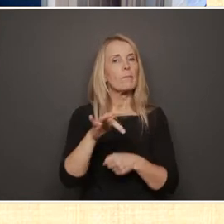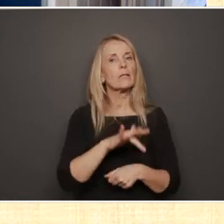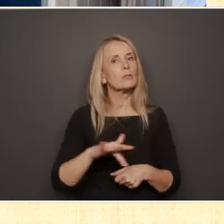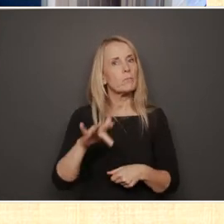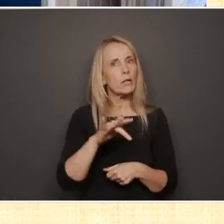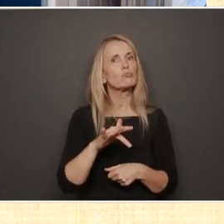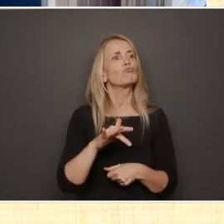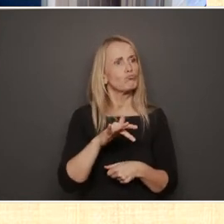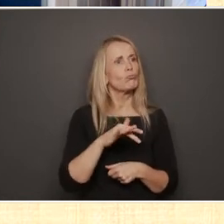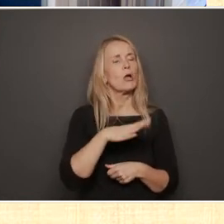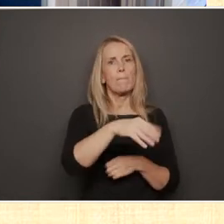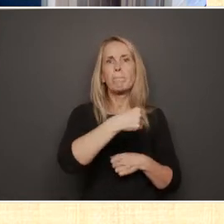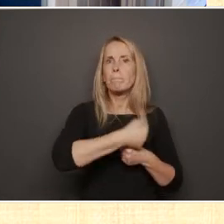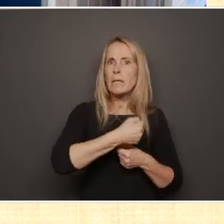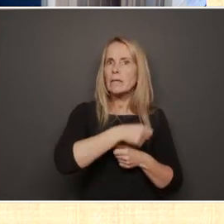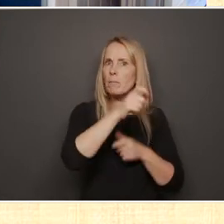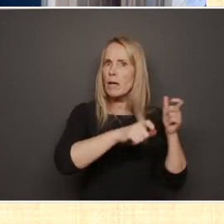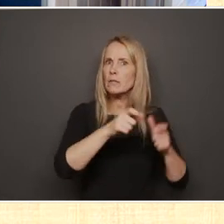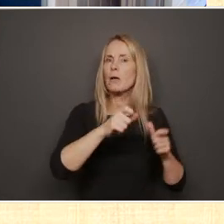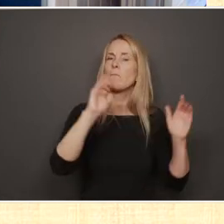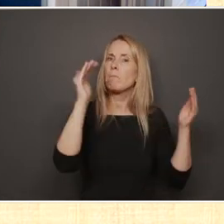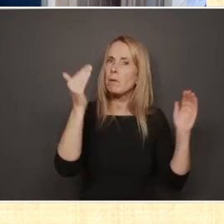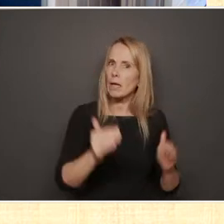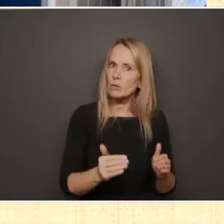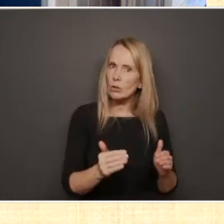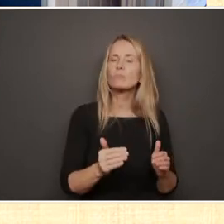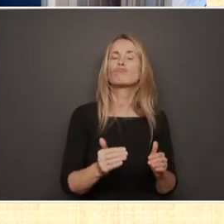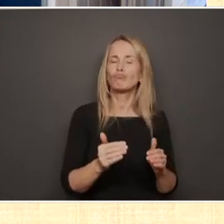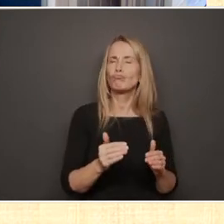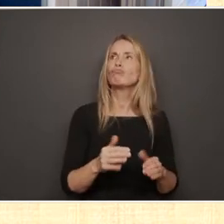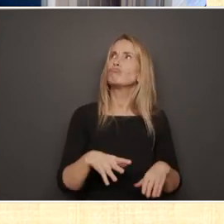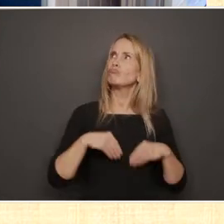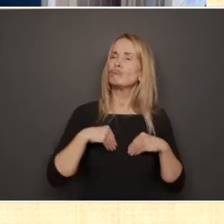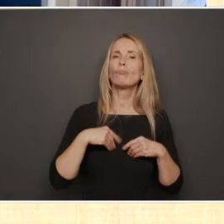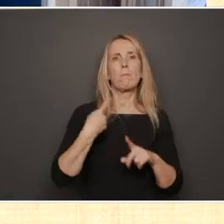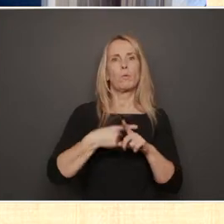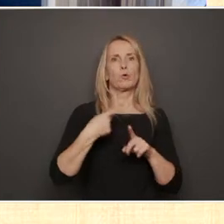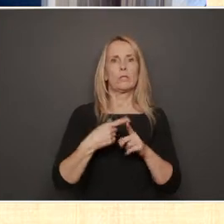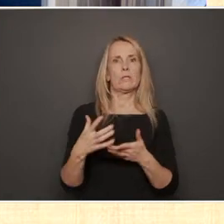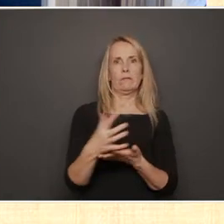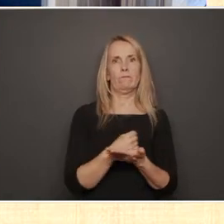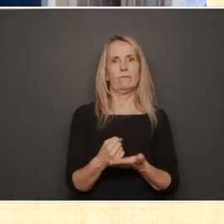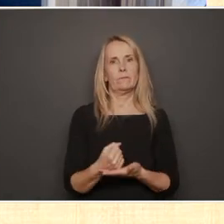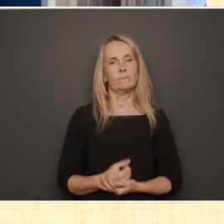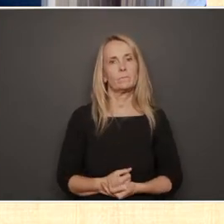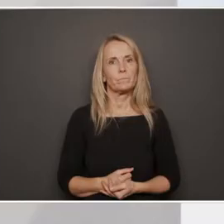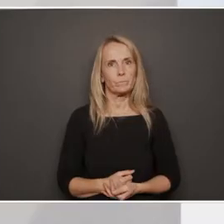von Mitarbeiterinnen mit Beeinträchtigung positiv gelöst werden.